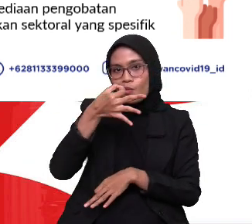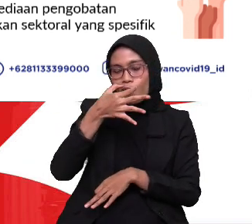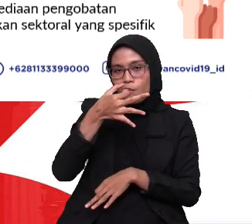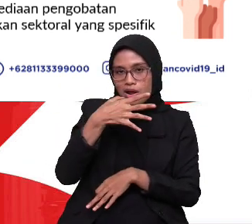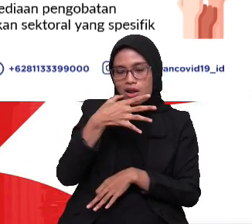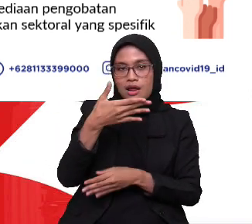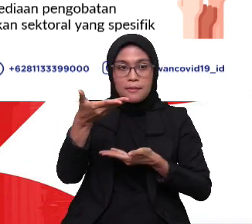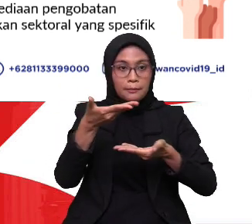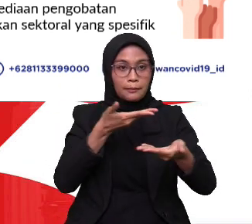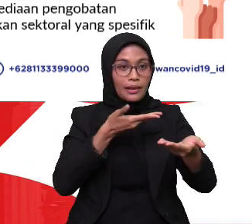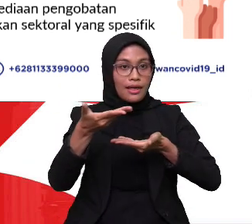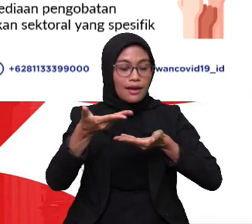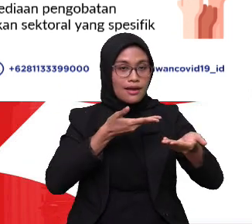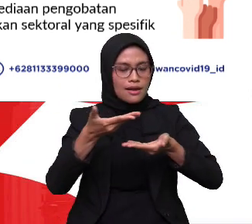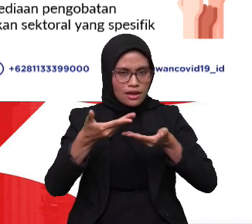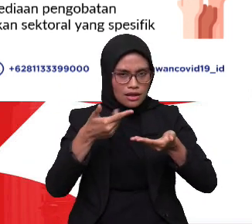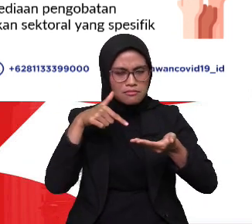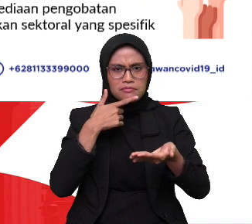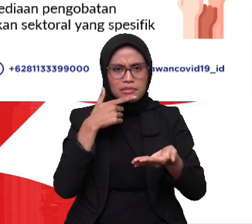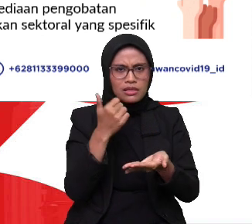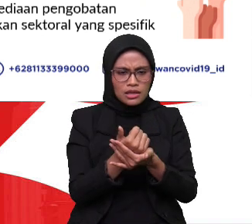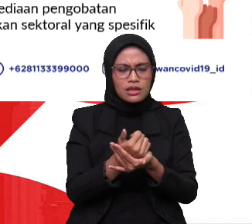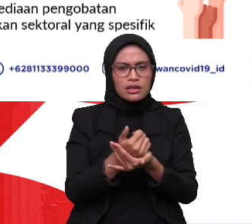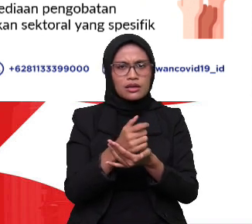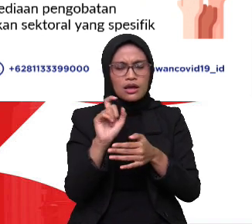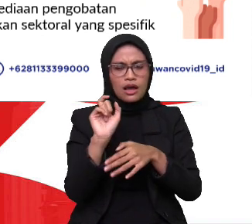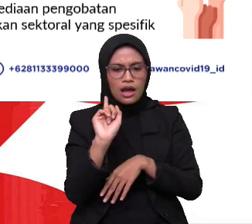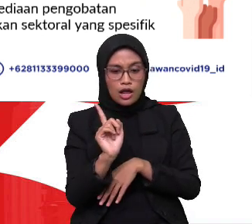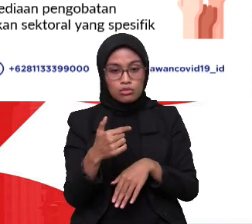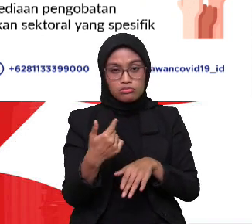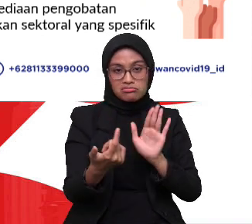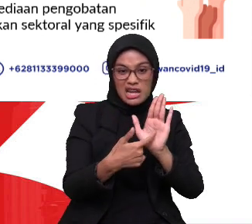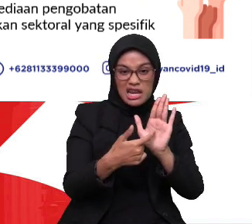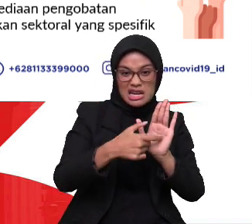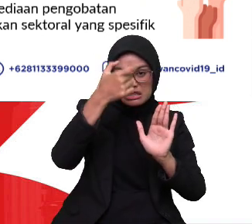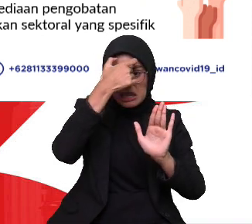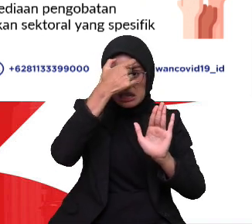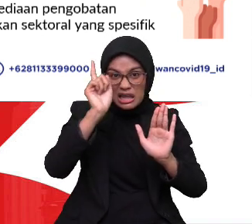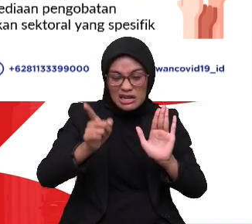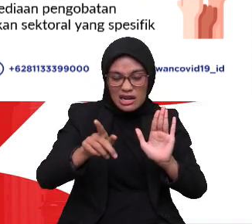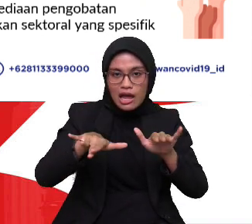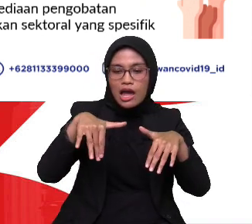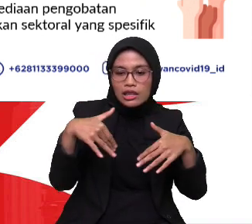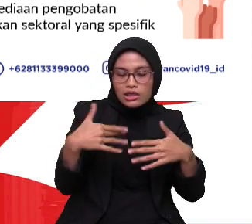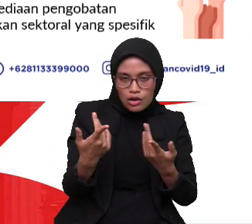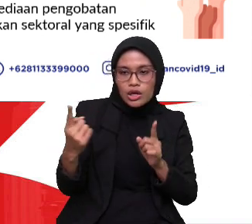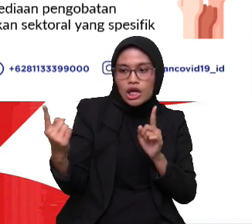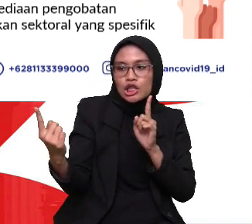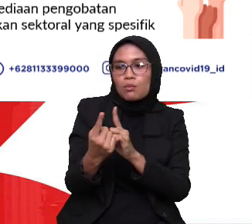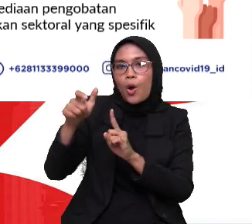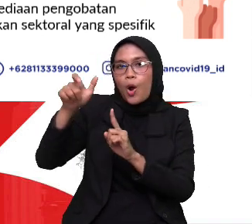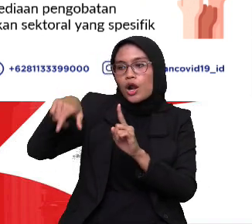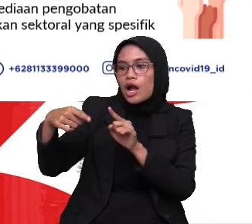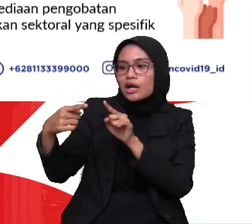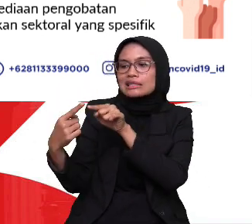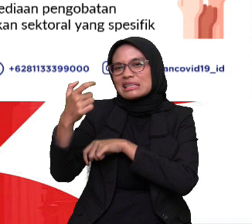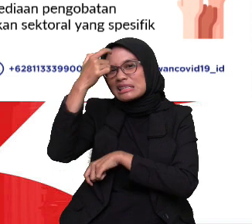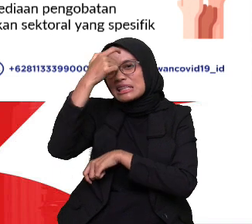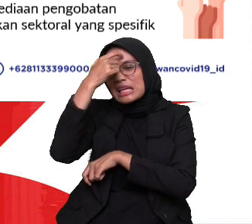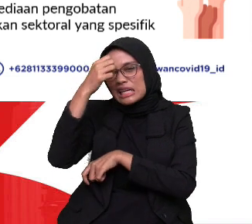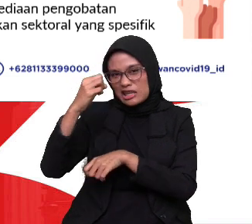yang ada untuk memeriksakan diri seperti testing saat merasa bergejala atau kontak erat maupun pelayanan perawat Hai serta